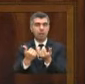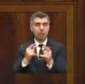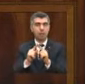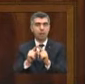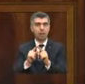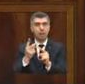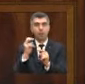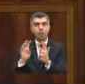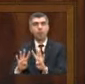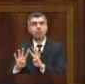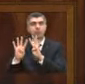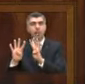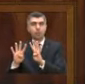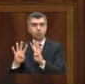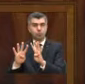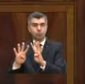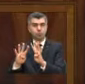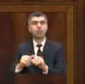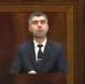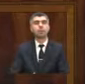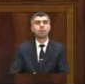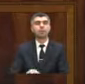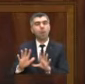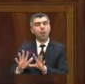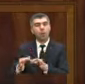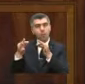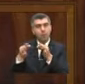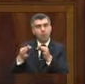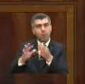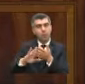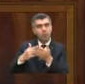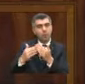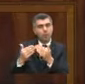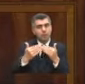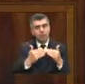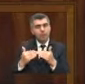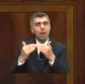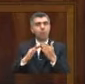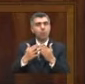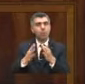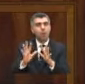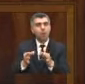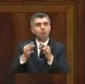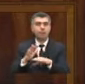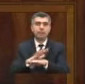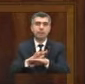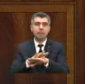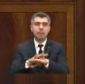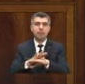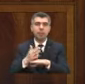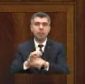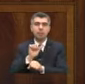نوفمبر 2018، وأسفرت كل هذه المشاورات عن سياسة عمومية مندمجة للحماية